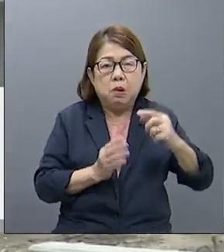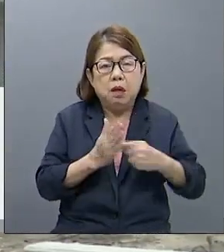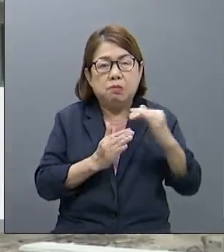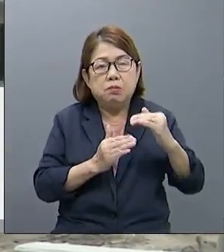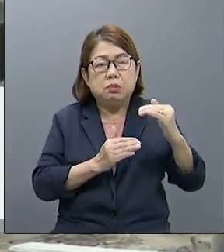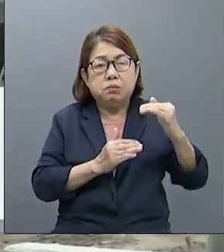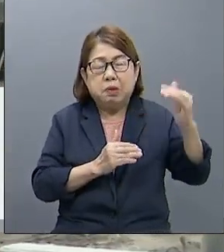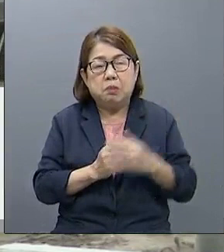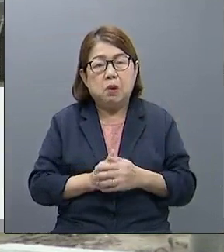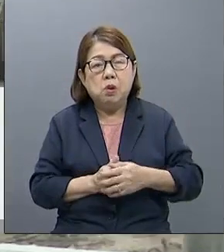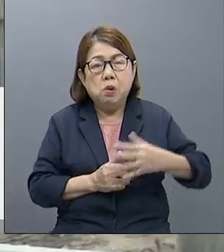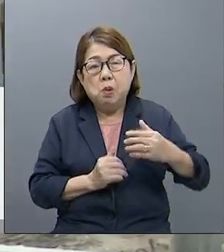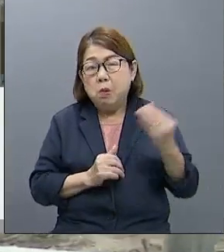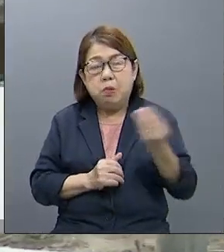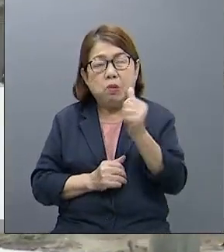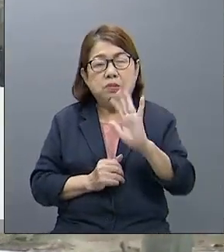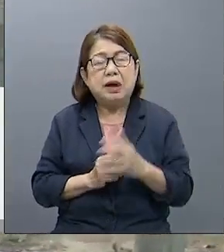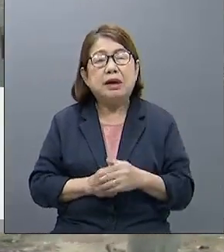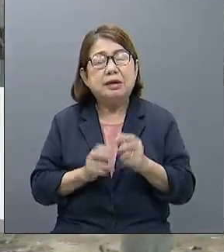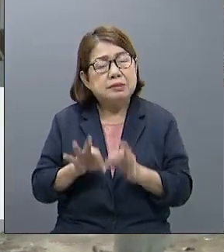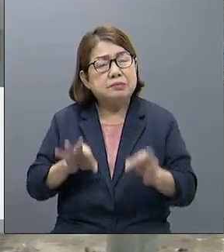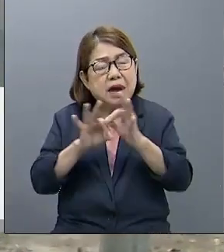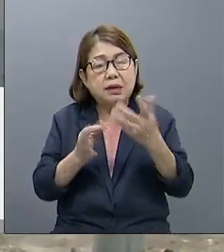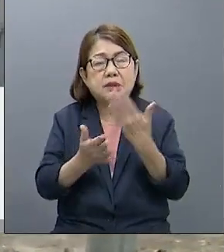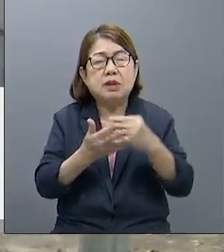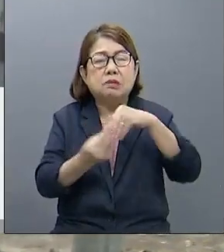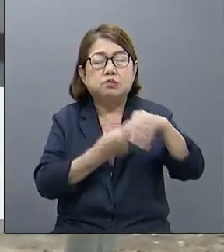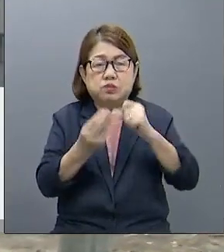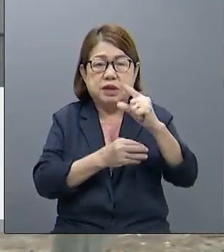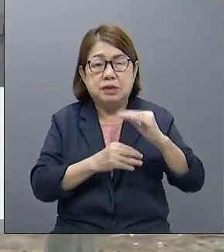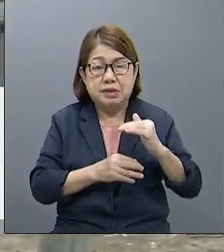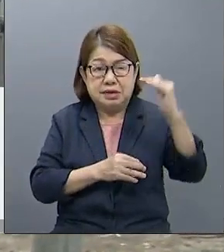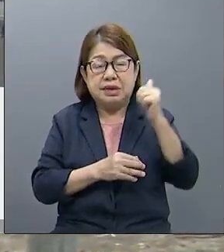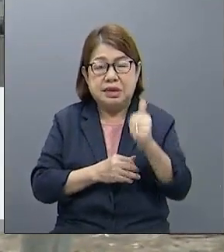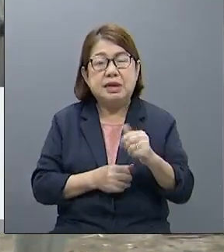ปัจจัยสนับสนุนหลักก็คือการฟื้นตัวเศรษฐกิจโดย GDP ปีนี้นะคะ